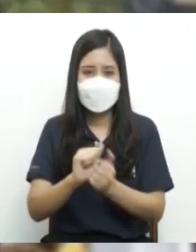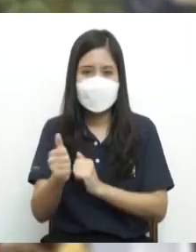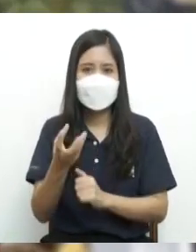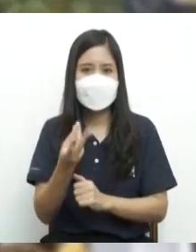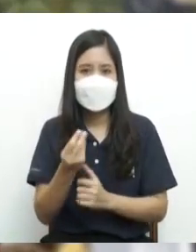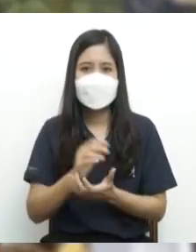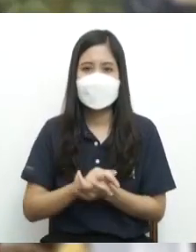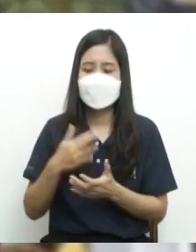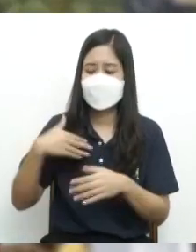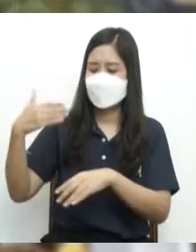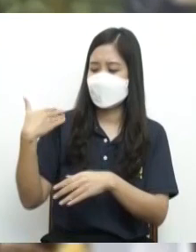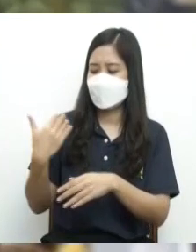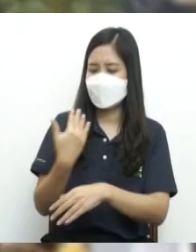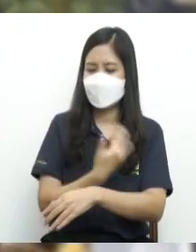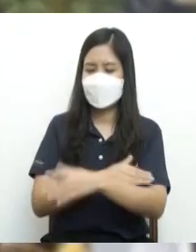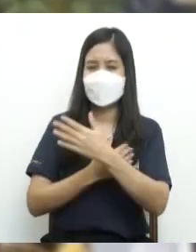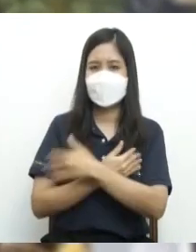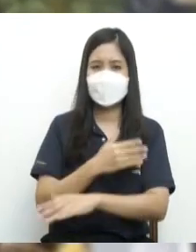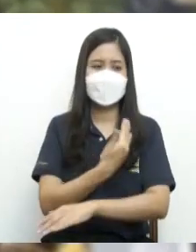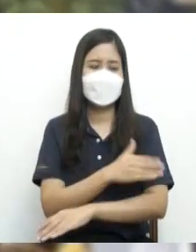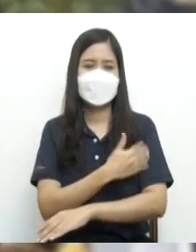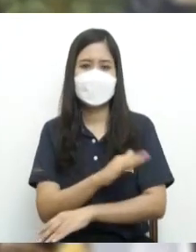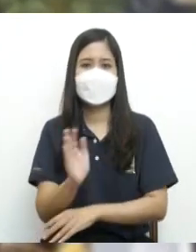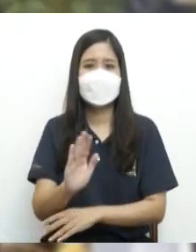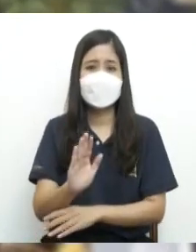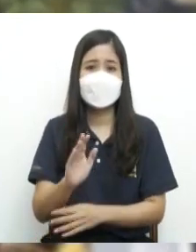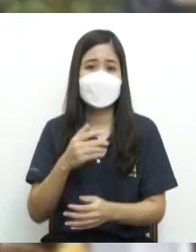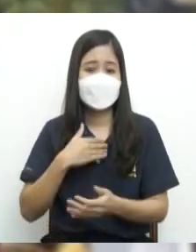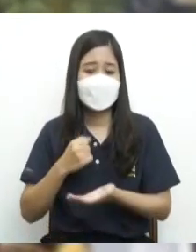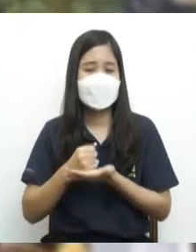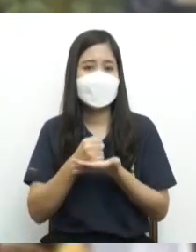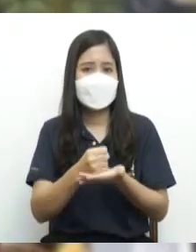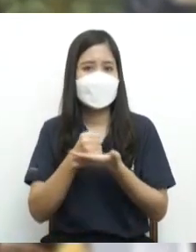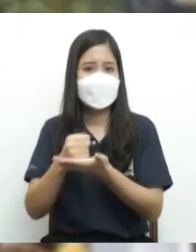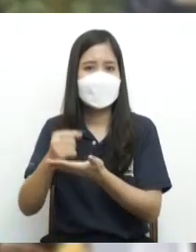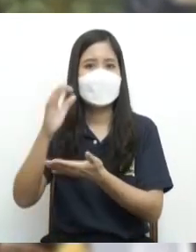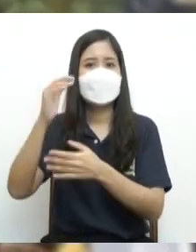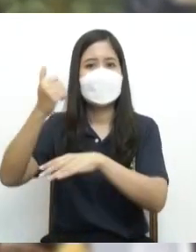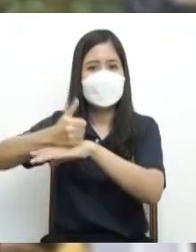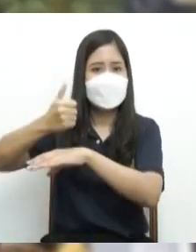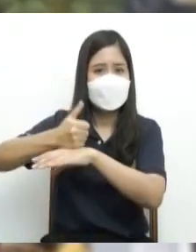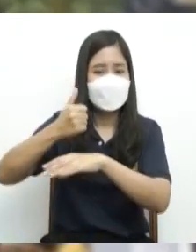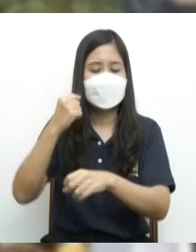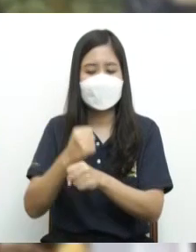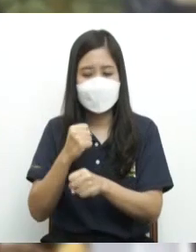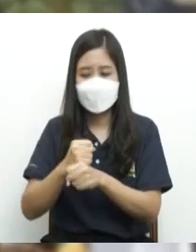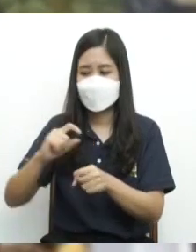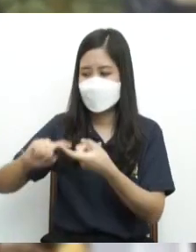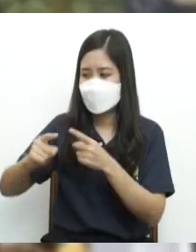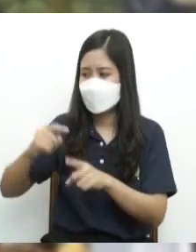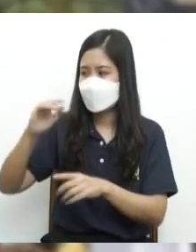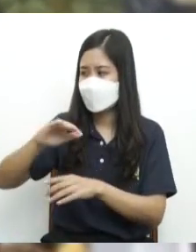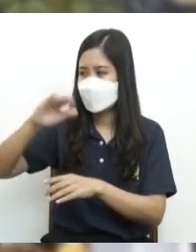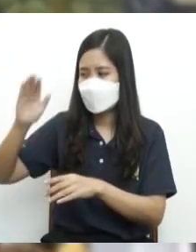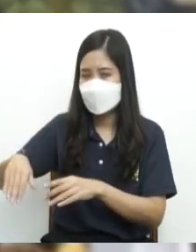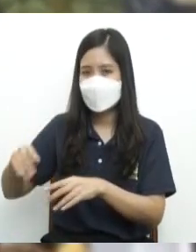อนแม้ว่าเรามีภารกิจส่วนตัวอยู่เราถือว่าเป็นงานพิเศษที่ช่วยเหลือผู้บังคับบัญชาหรือทำให้เกิดกับพี่น้องบางทีเป็นงาน